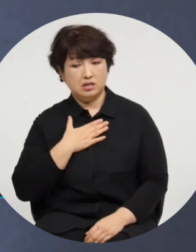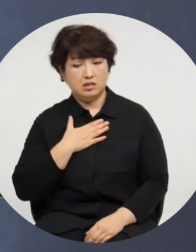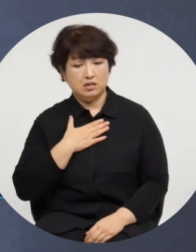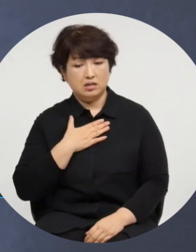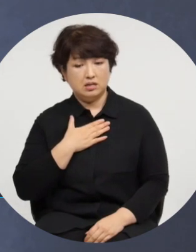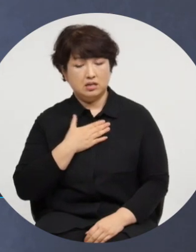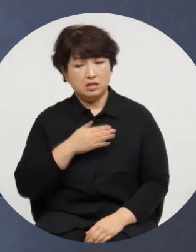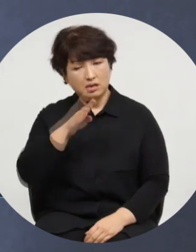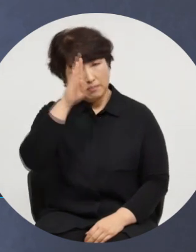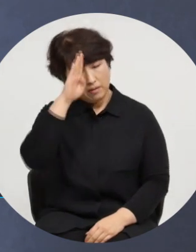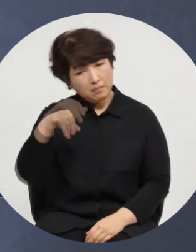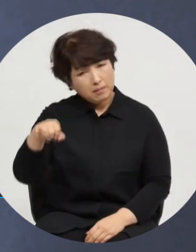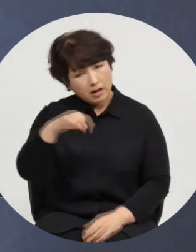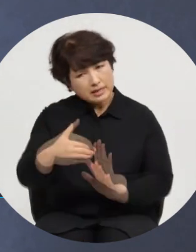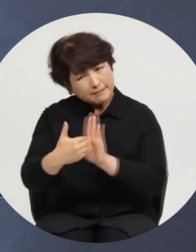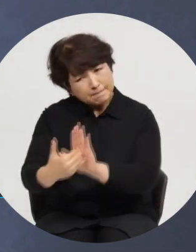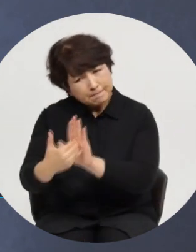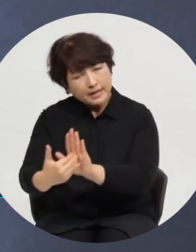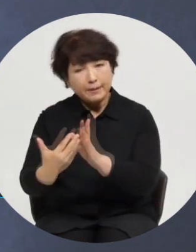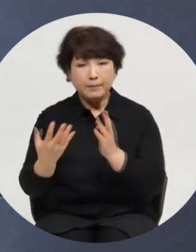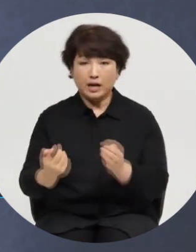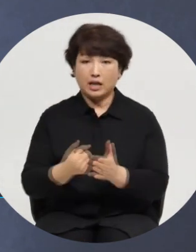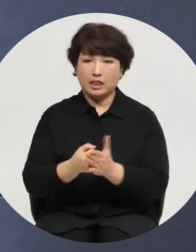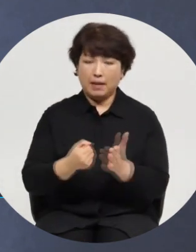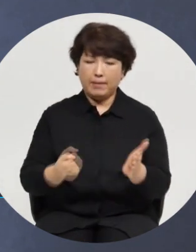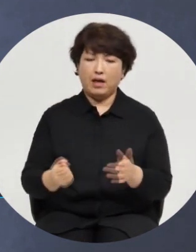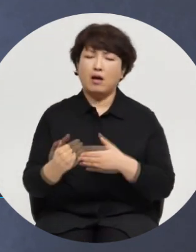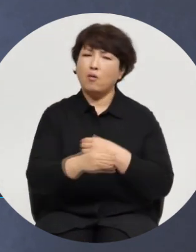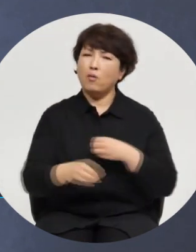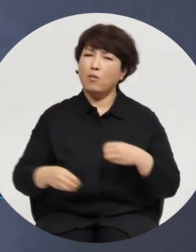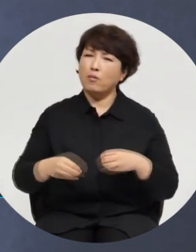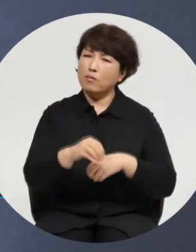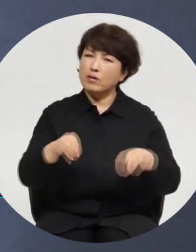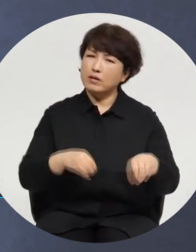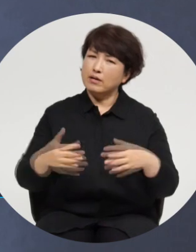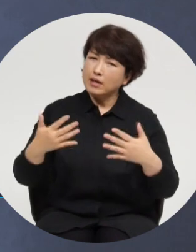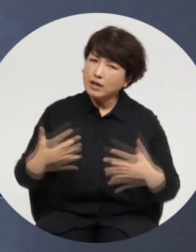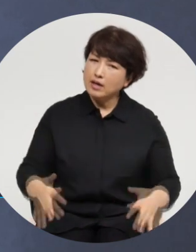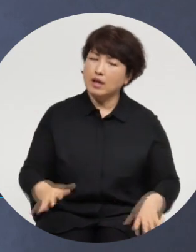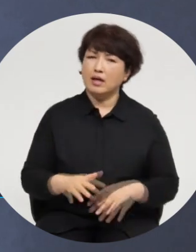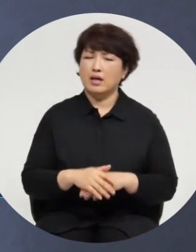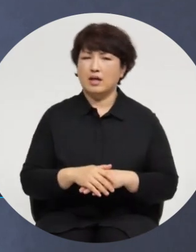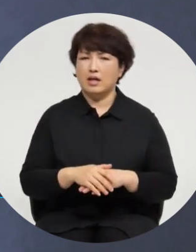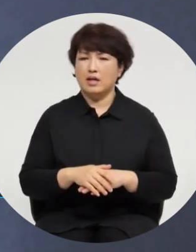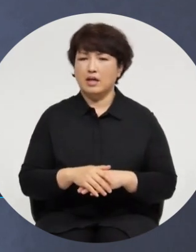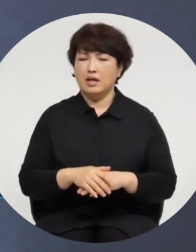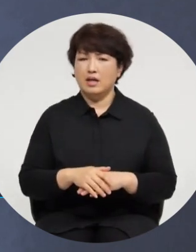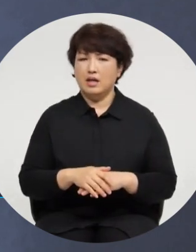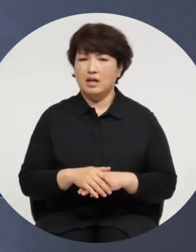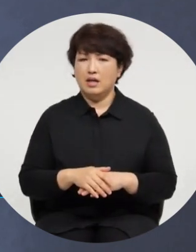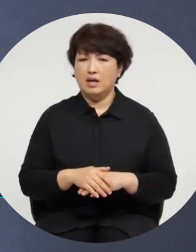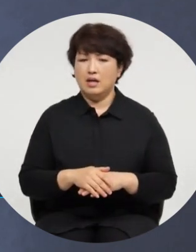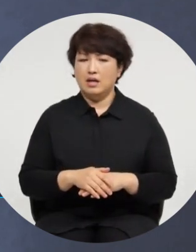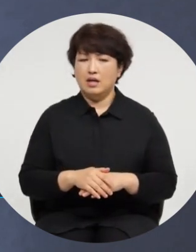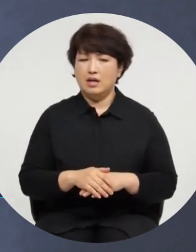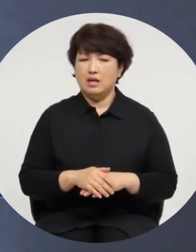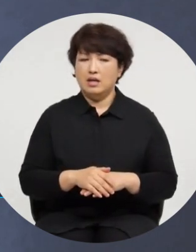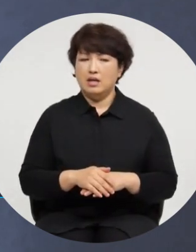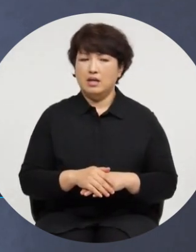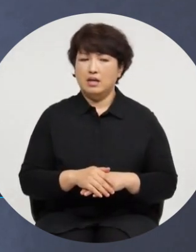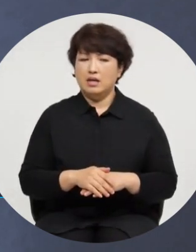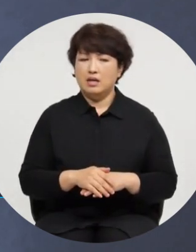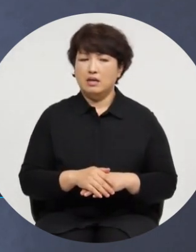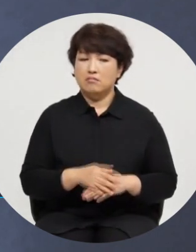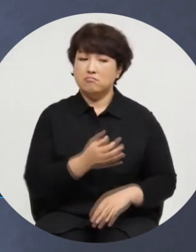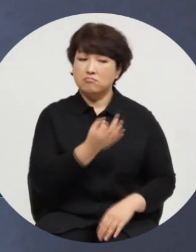그러니까 이게 지금 코로나바이러스 같은게 선진국에서 막 백신을 놓고 뭘 놓고 난리를 피워도 오히려